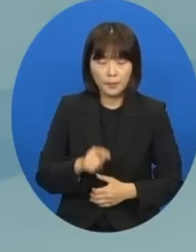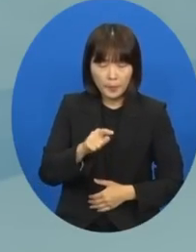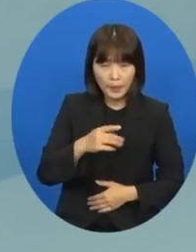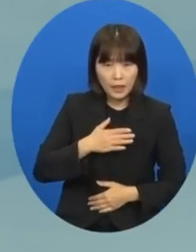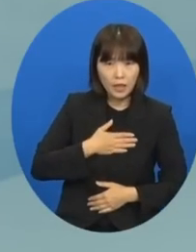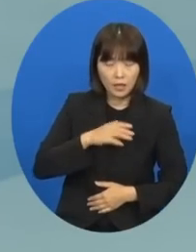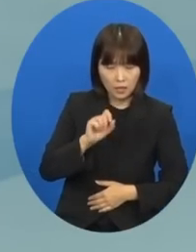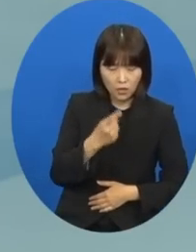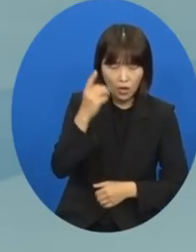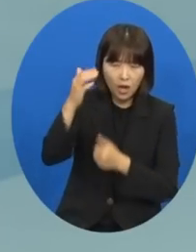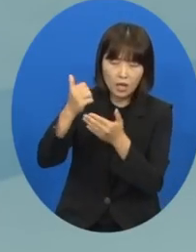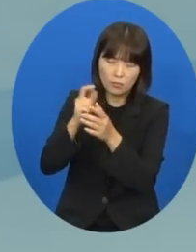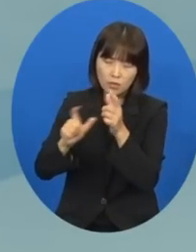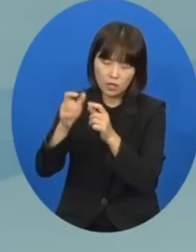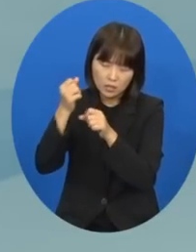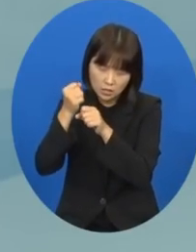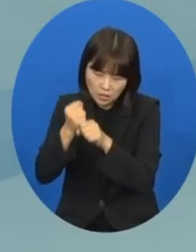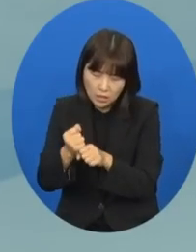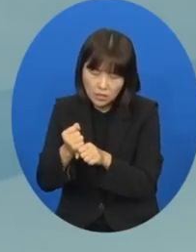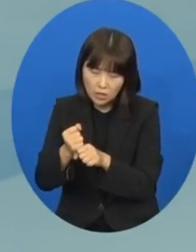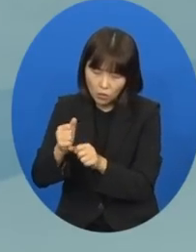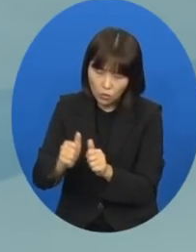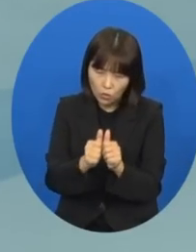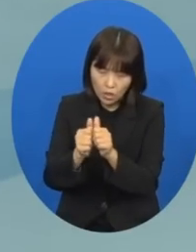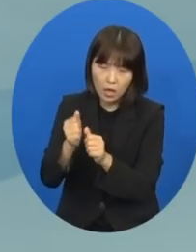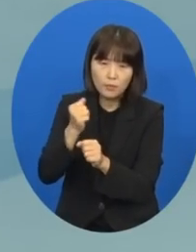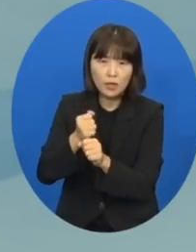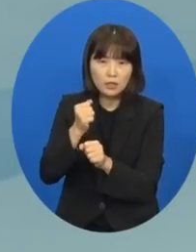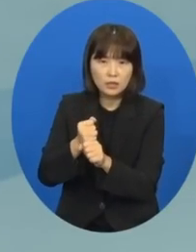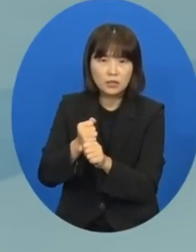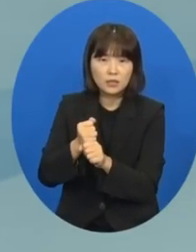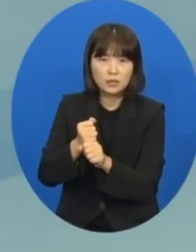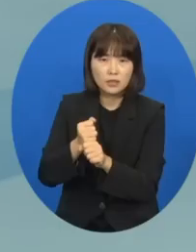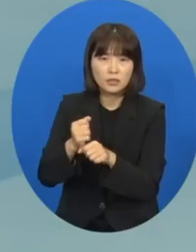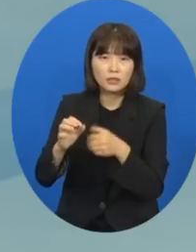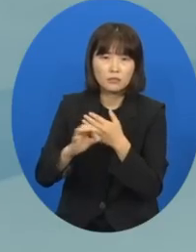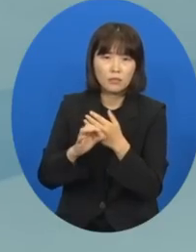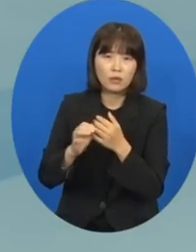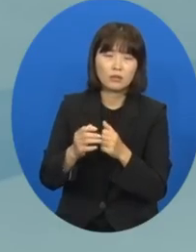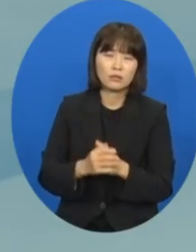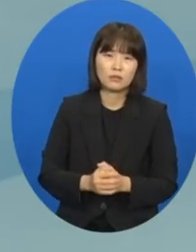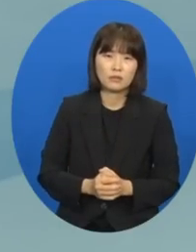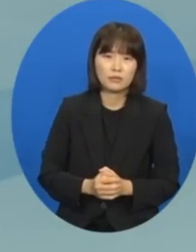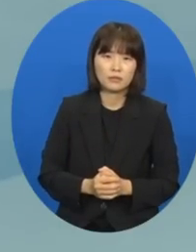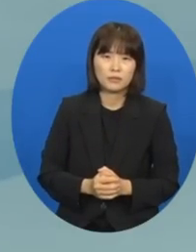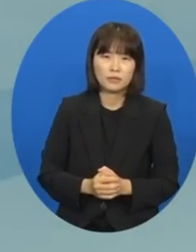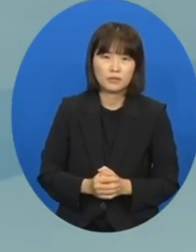더 의지하게 만들며 동행하게 만드는 거, 아니면 이 핵을 제가 취하면 더 이상 하나님께 매달릴 필요가 없다